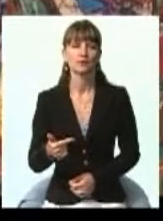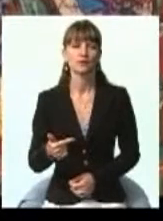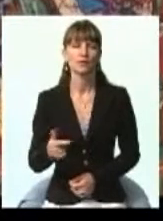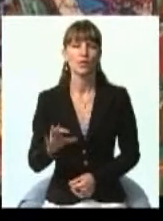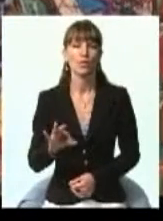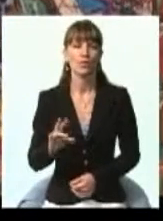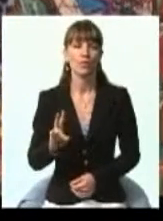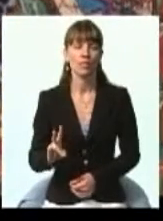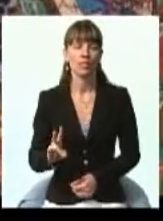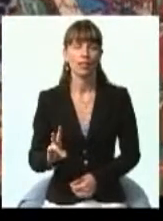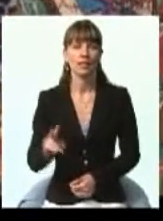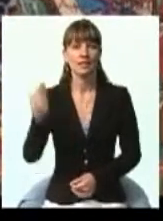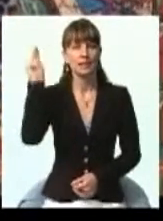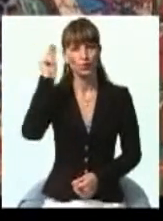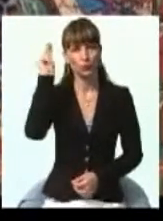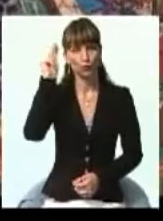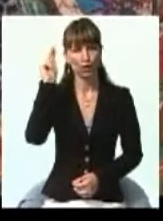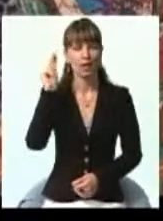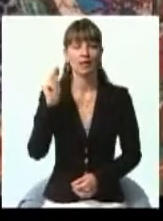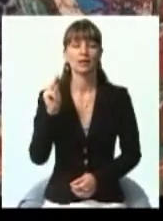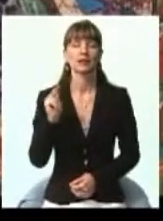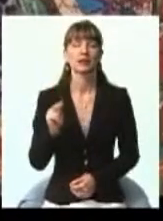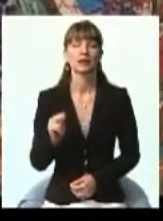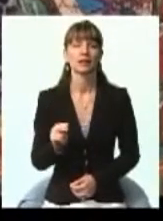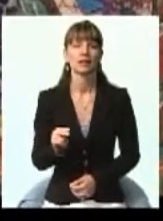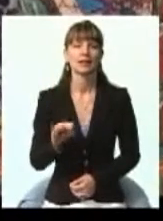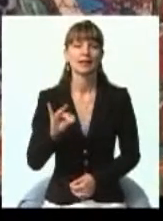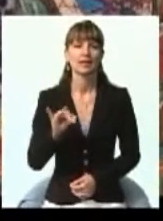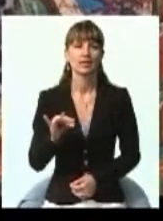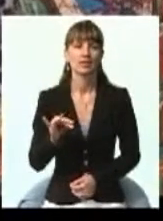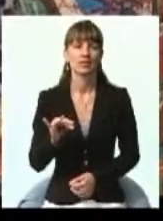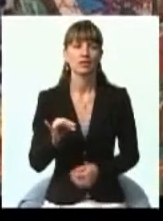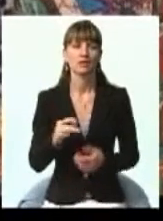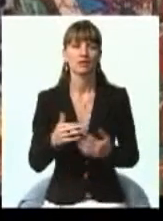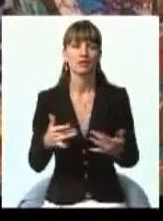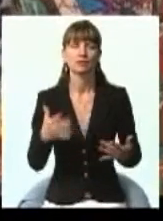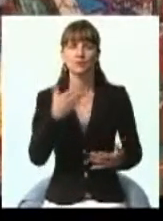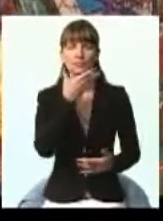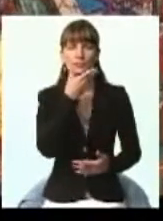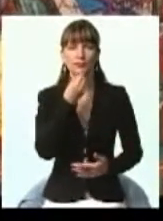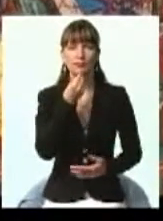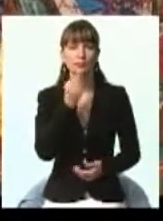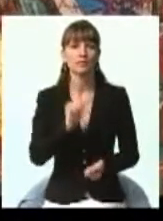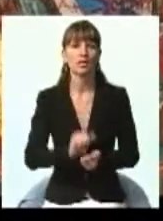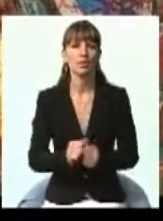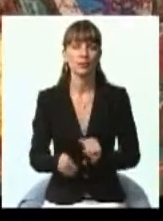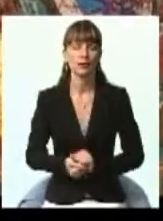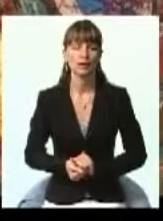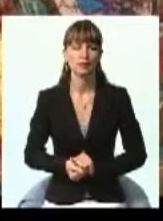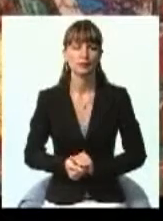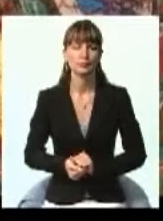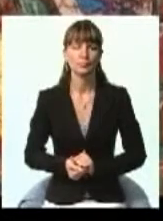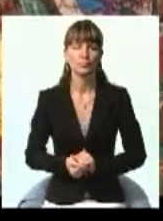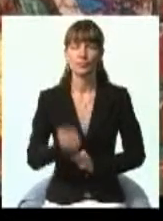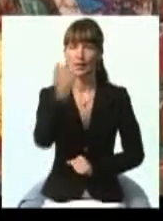он изучает и всякие красивые камни.